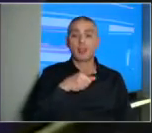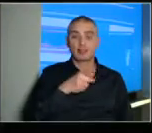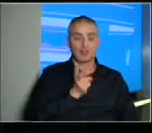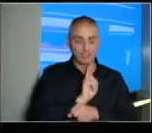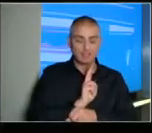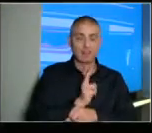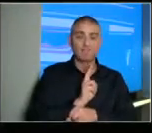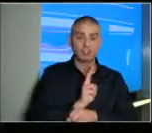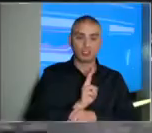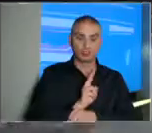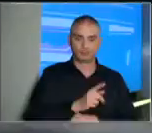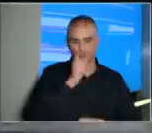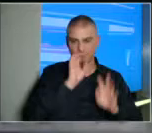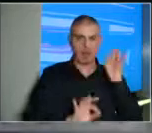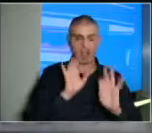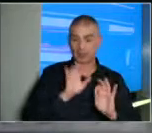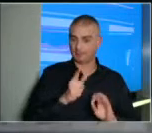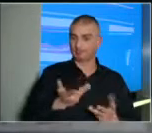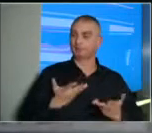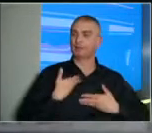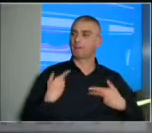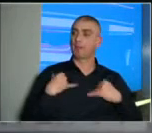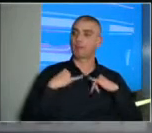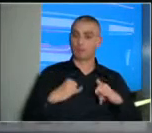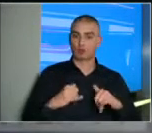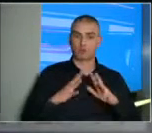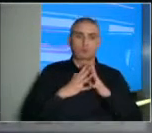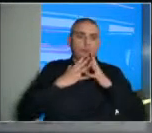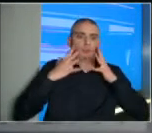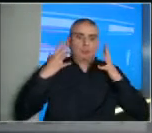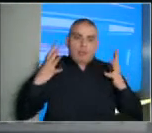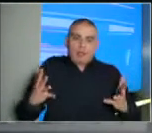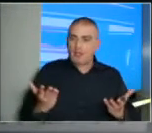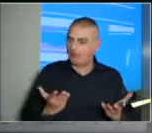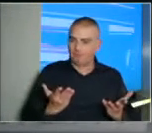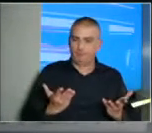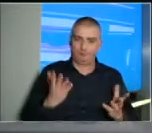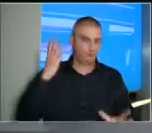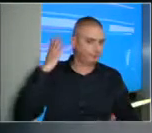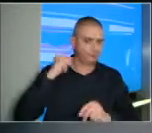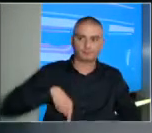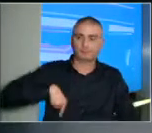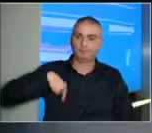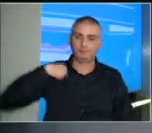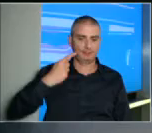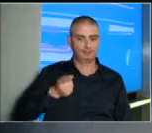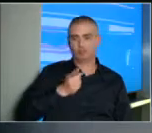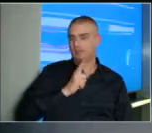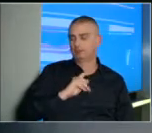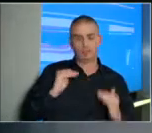שיקר. קבלת מתנות בהיקף כה רחב לאורך כל כך הרבה